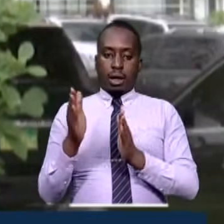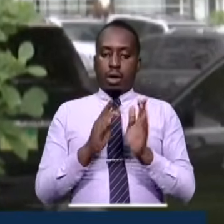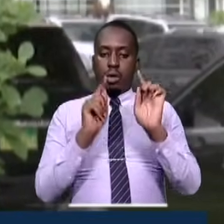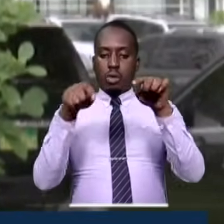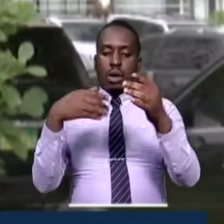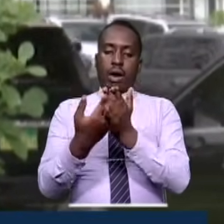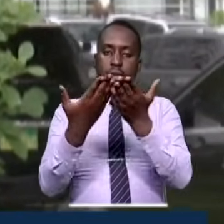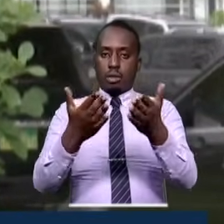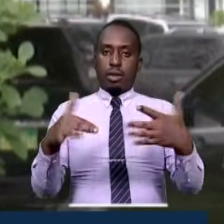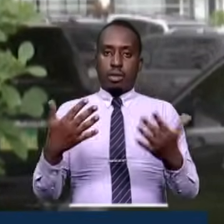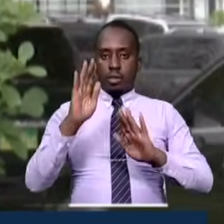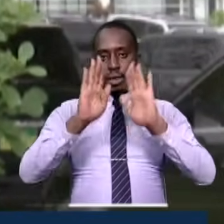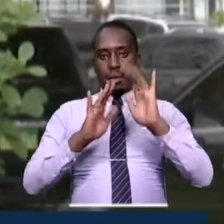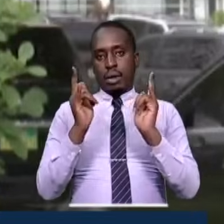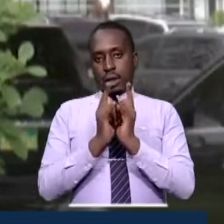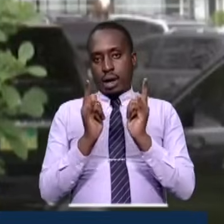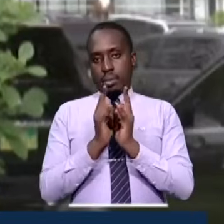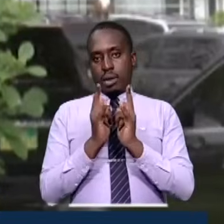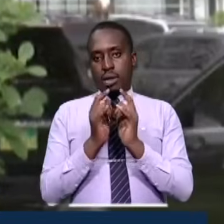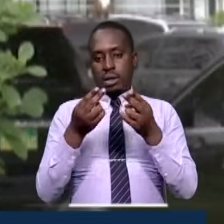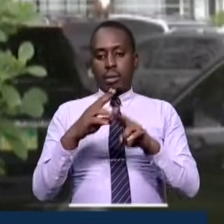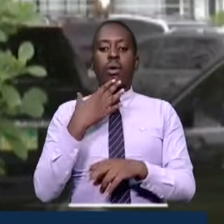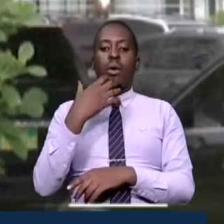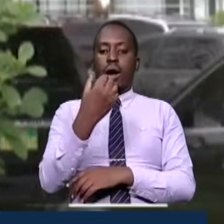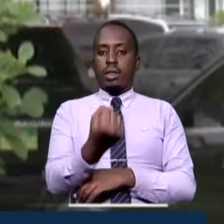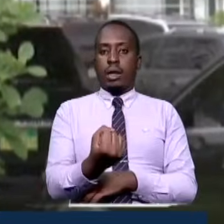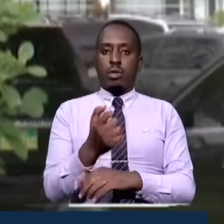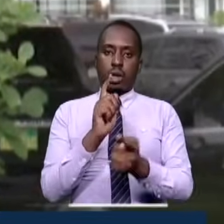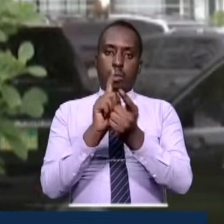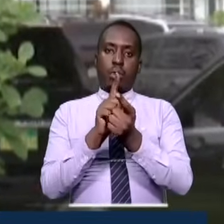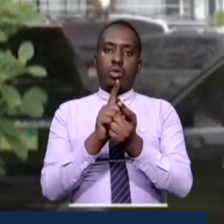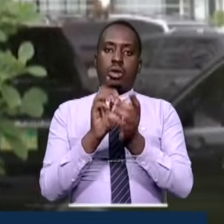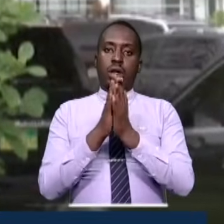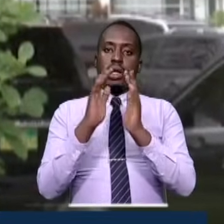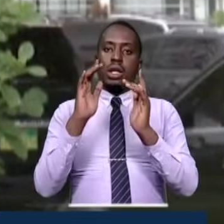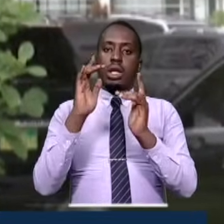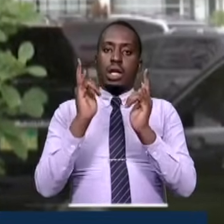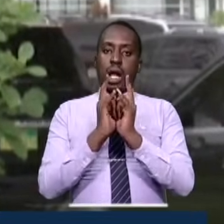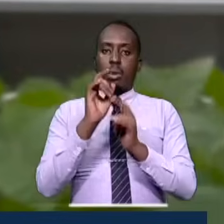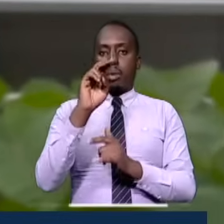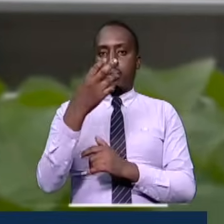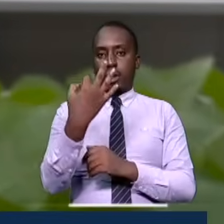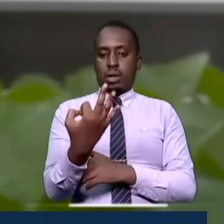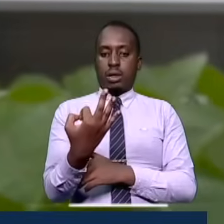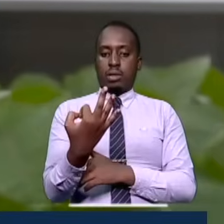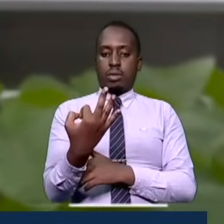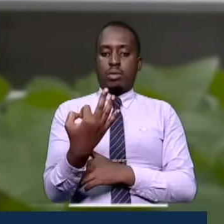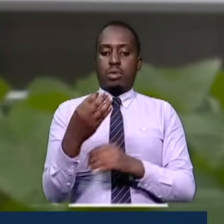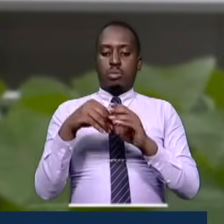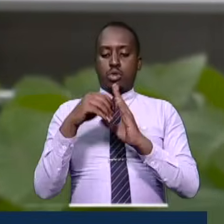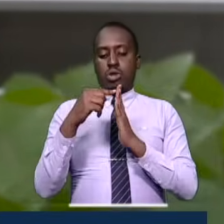kugera hano cyangwa kwitabira inama izaba ku wa gatanu ibahuza ni inama ya 2023 aho mu